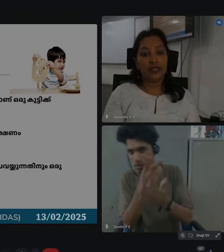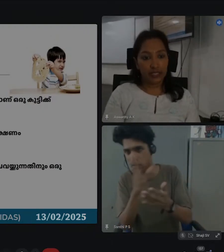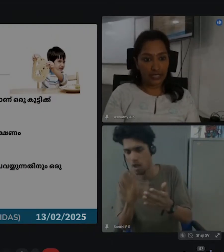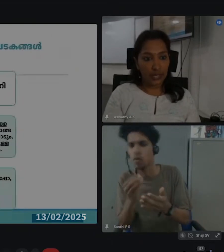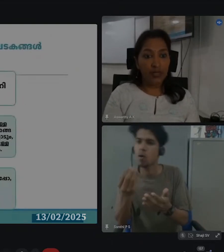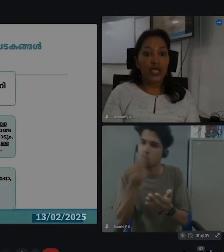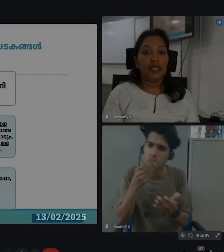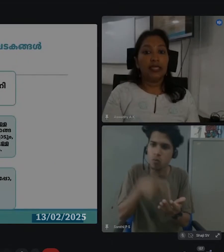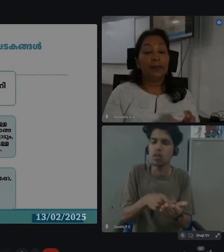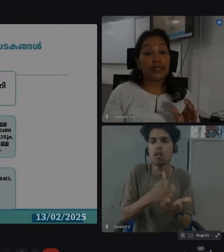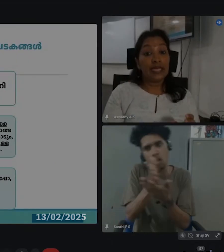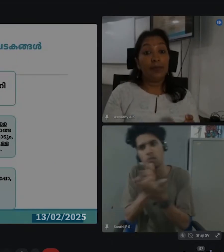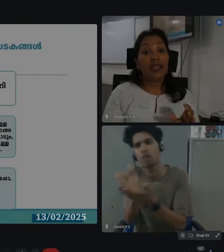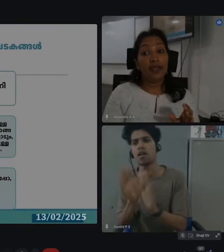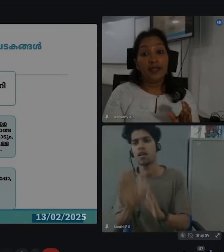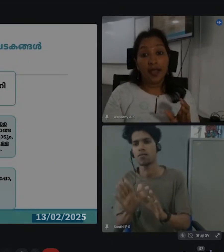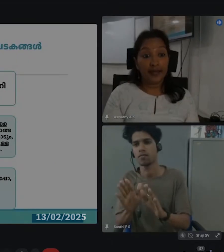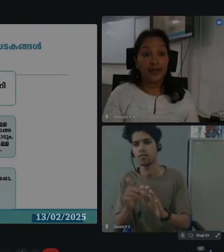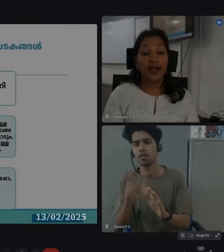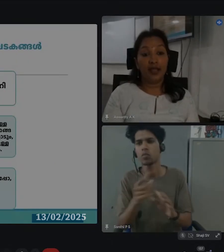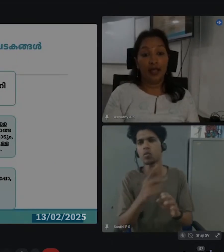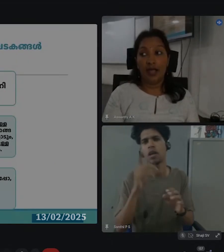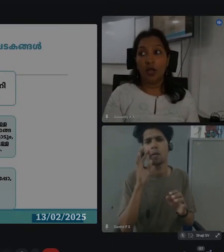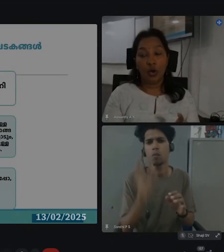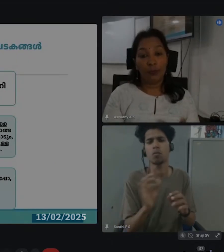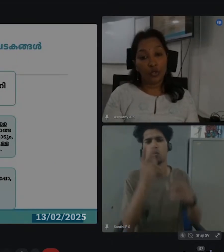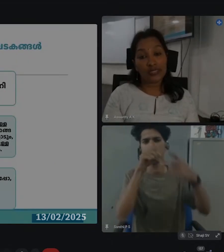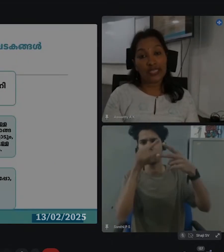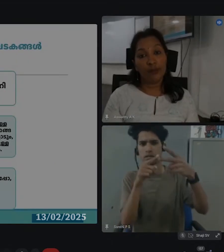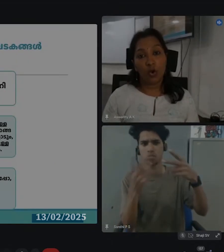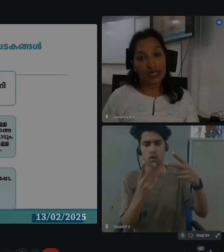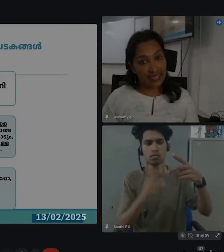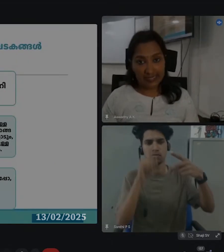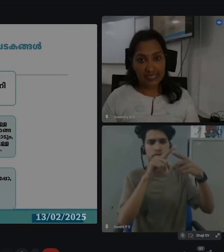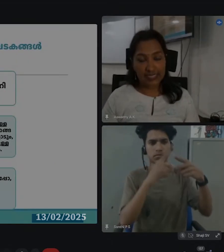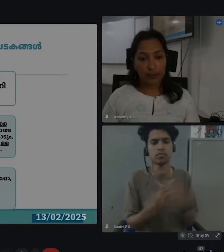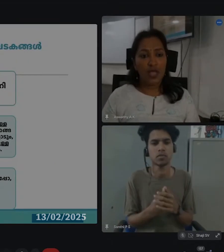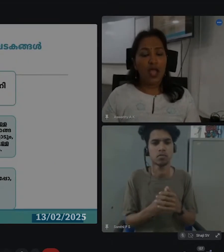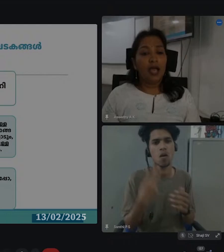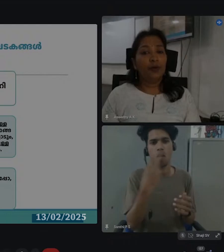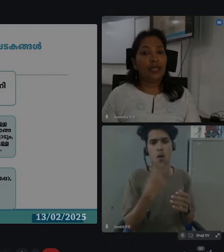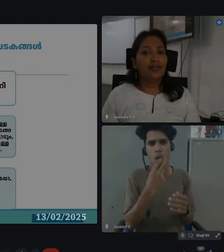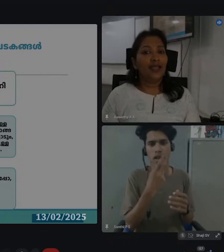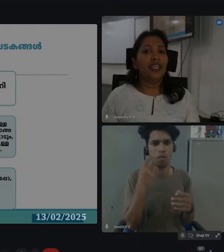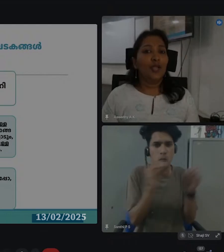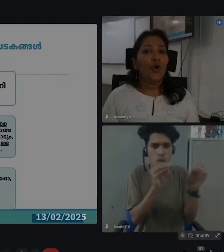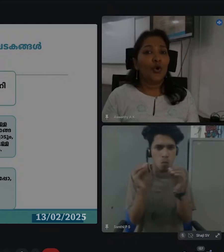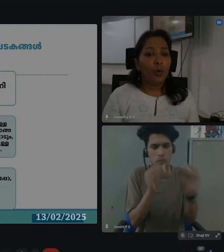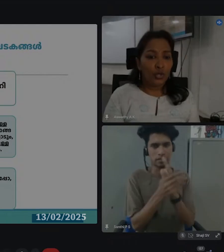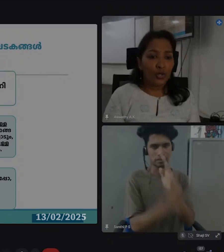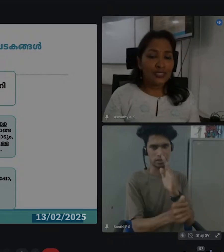വിശദീകരിക്കുന്നില്ല. എന്നിരുന്നാലും ഇതിന്റെ പ്രത്യേകമായ 2 ഘടകങ്ങൾ ആണ് ഓറോമോട്ടോർ സ്കില്ലും ഓറൽ സെൻസറി സ്കില്ലും. അപ്പോൾ എന്താണ്